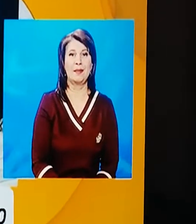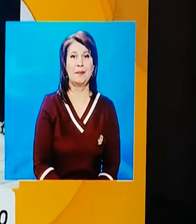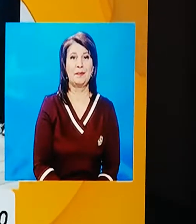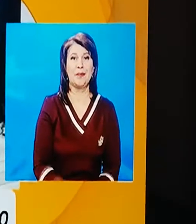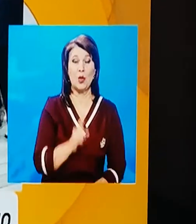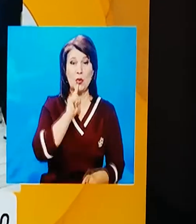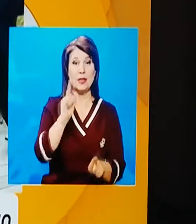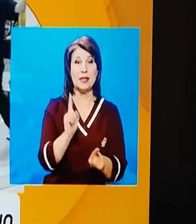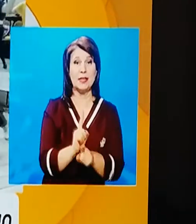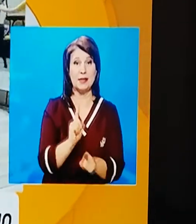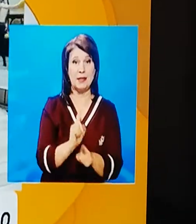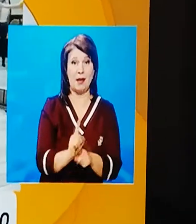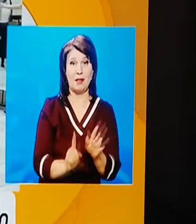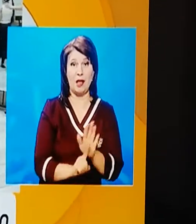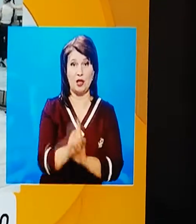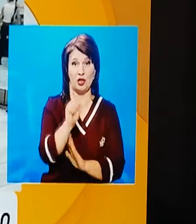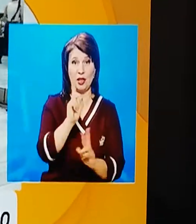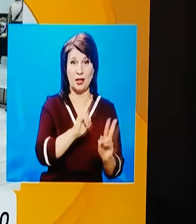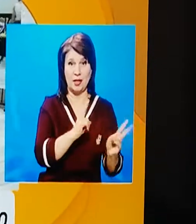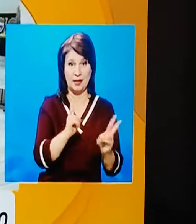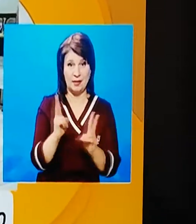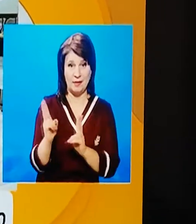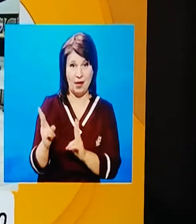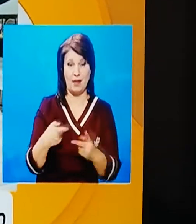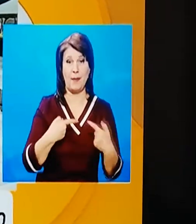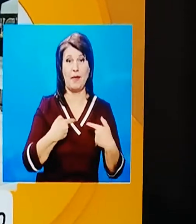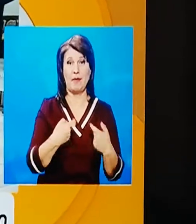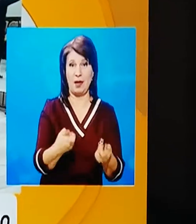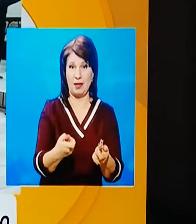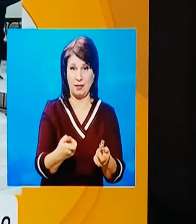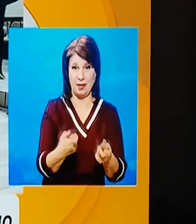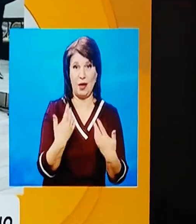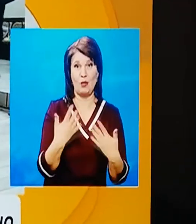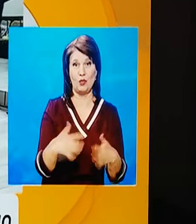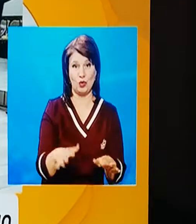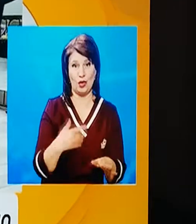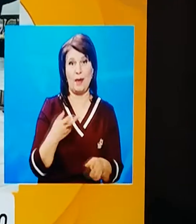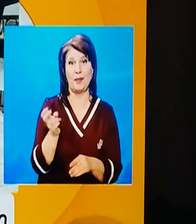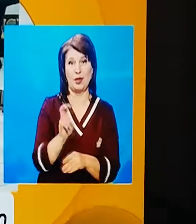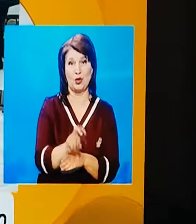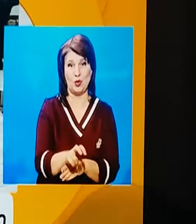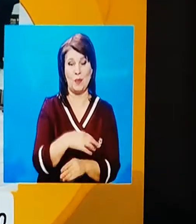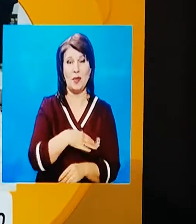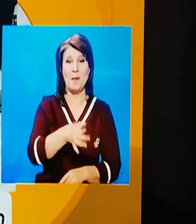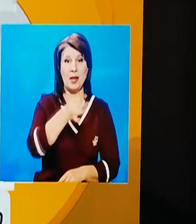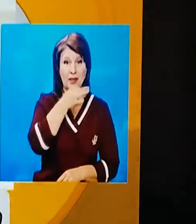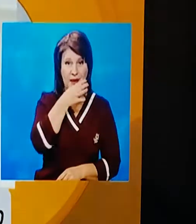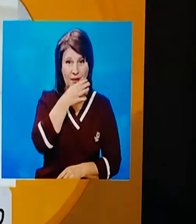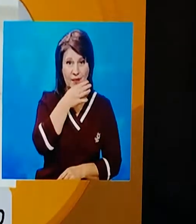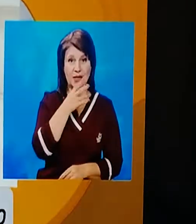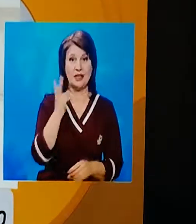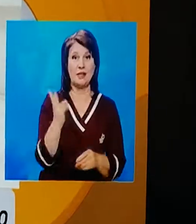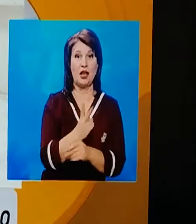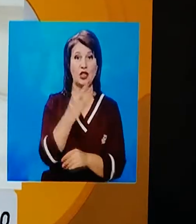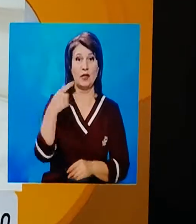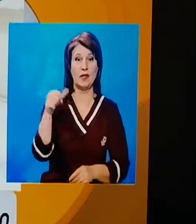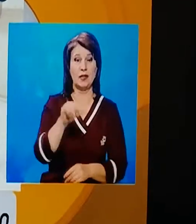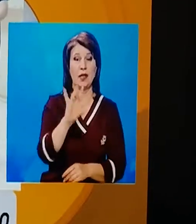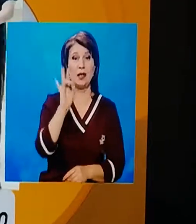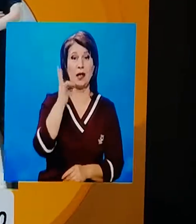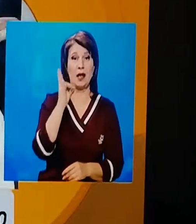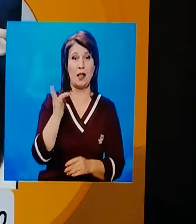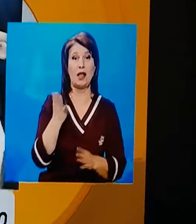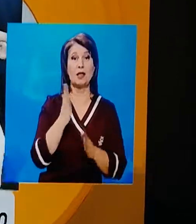То есть сестра стала танцевать, она привлекла, я уже пошел сюда. Мне понравилось. Дважды в неделю